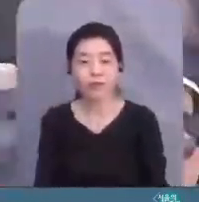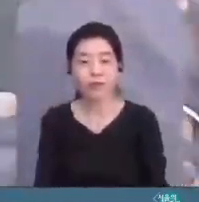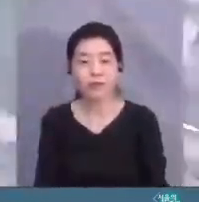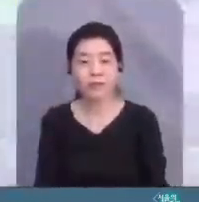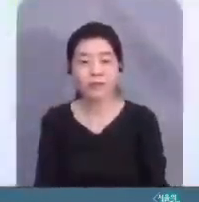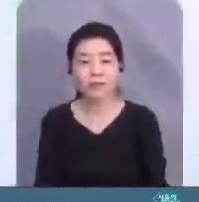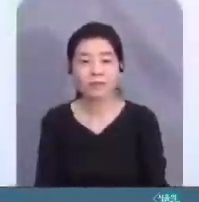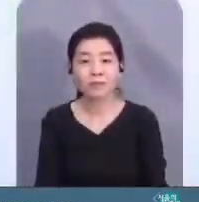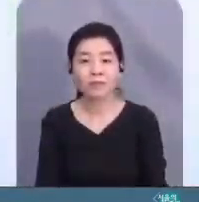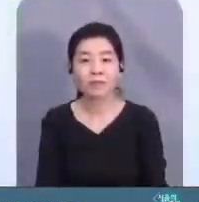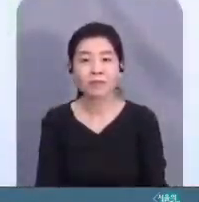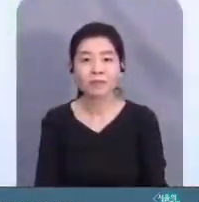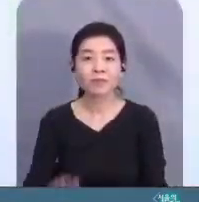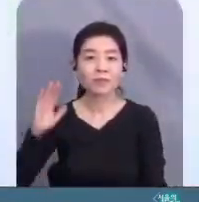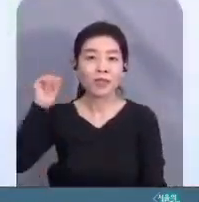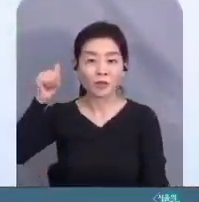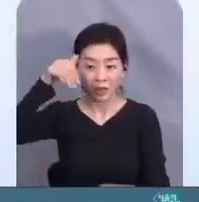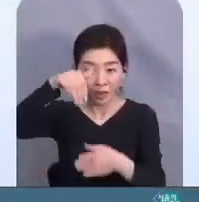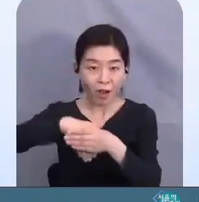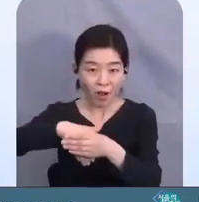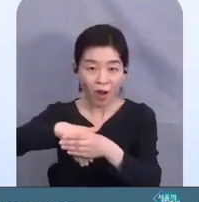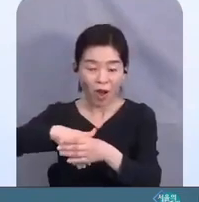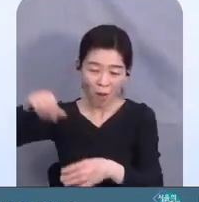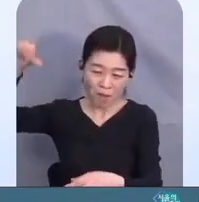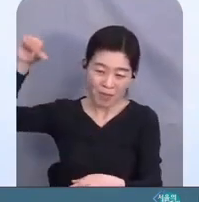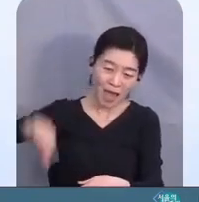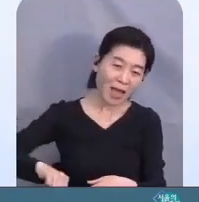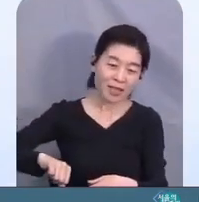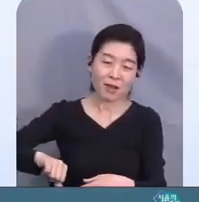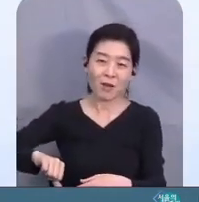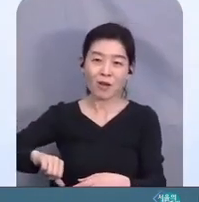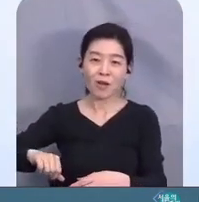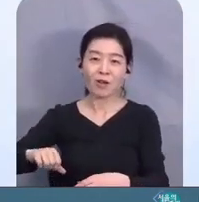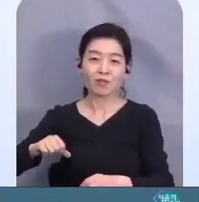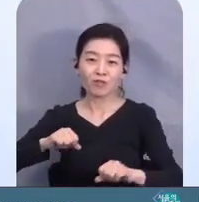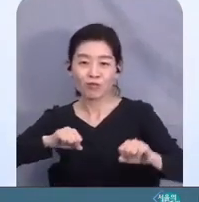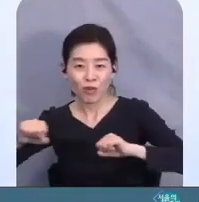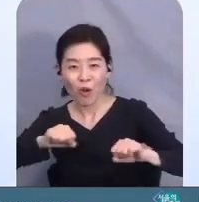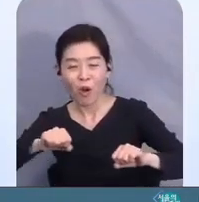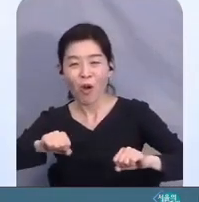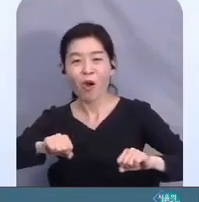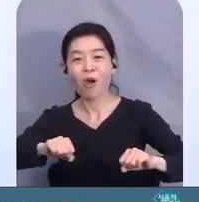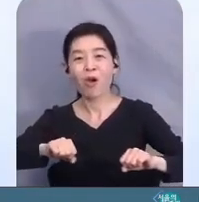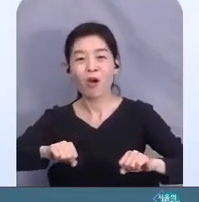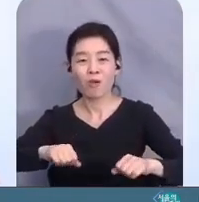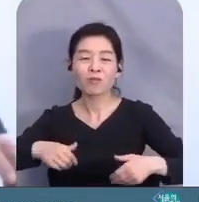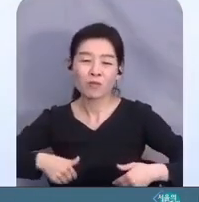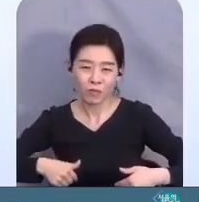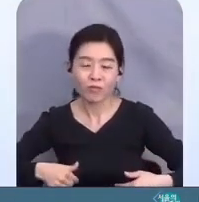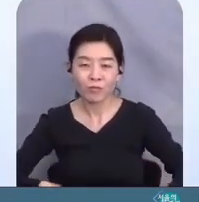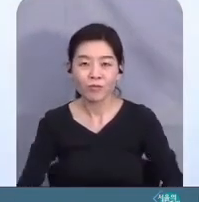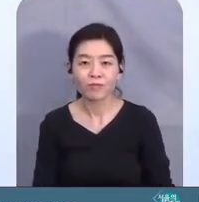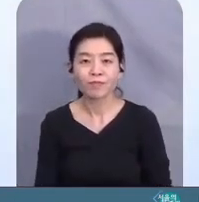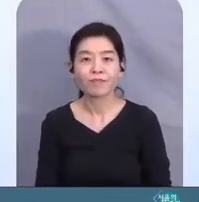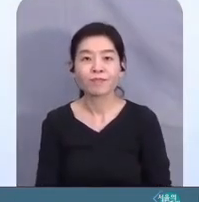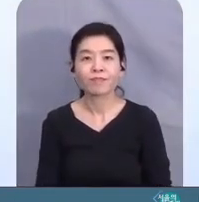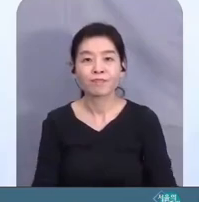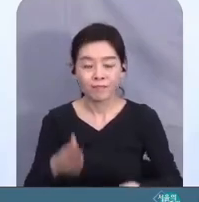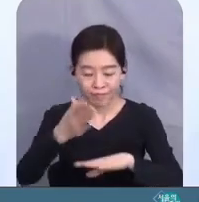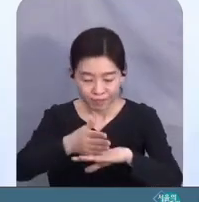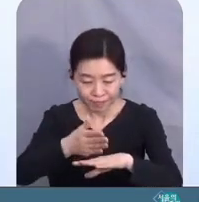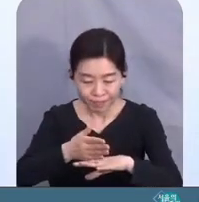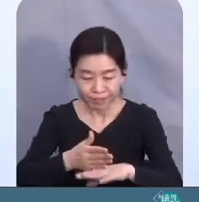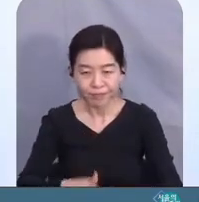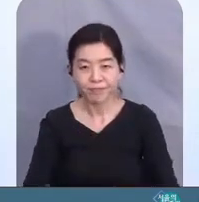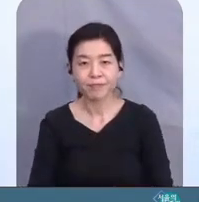예, 선거에서 떨어지는 운동을 합시다! 감사합니다.